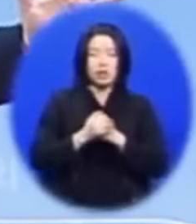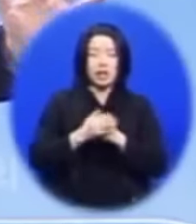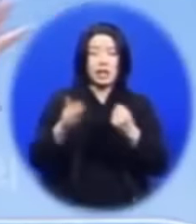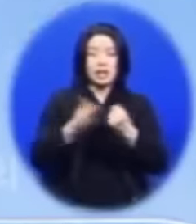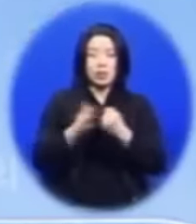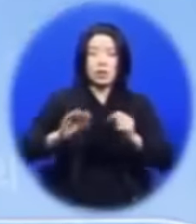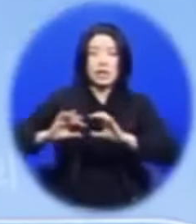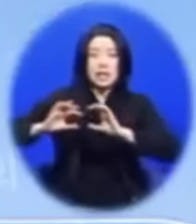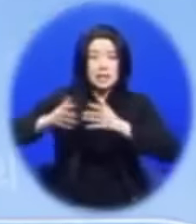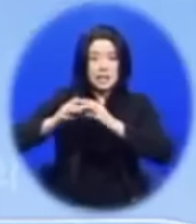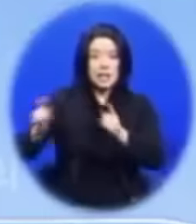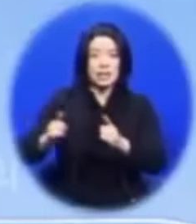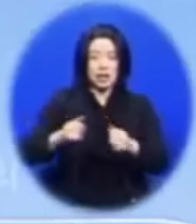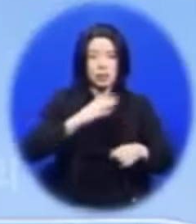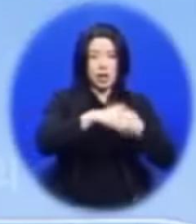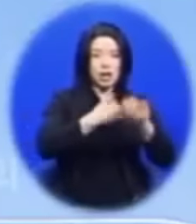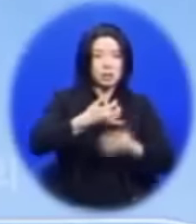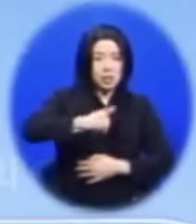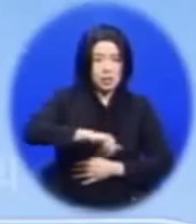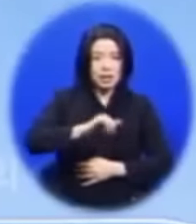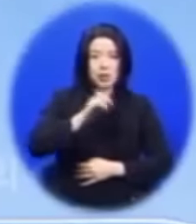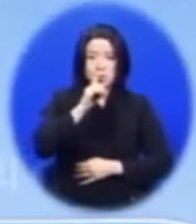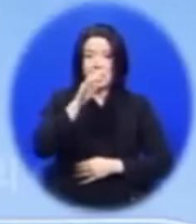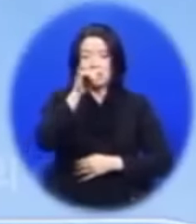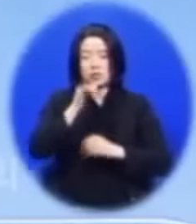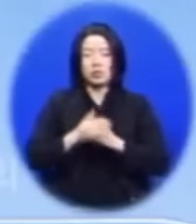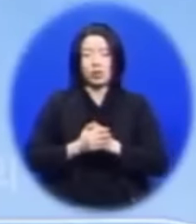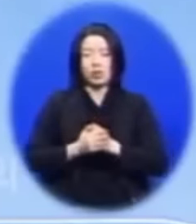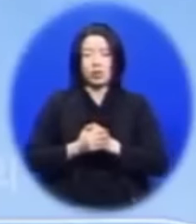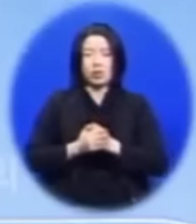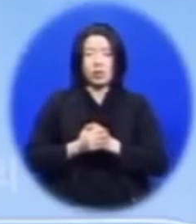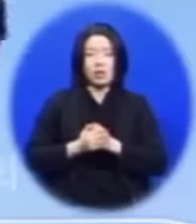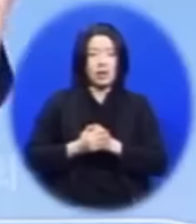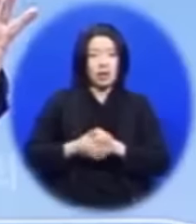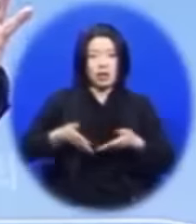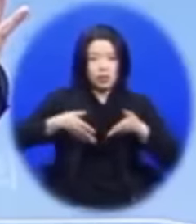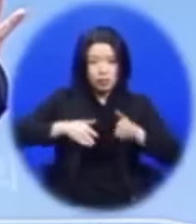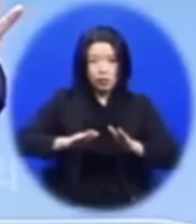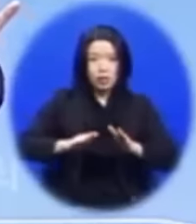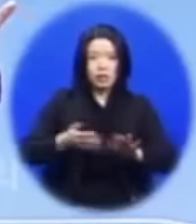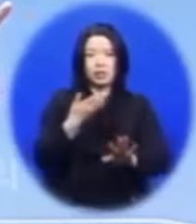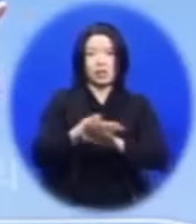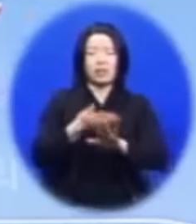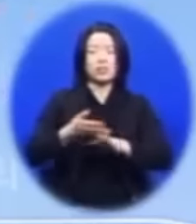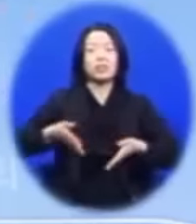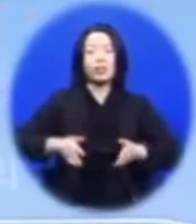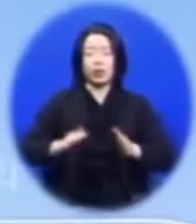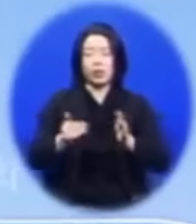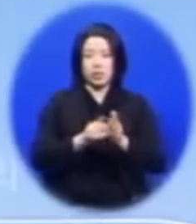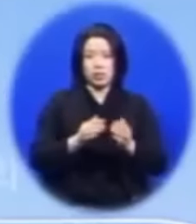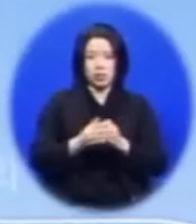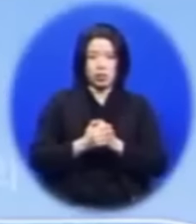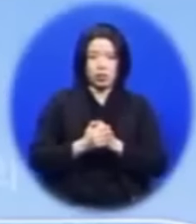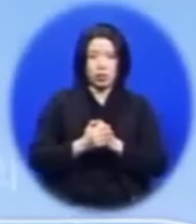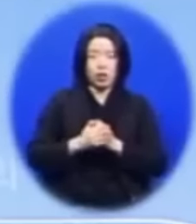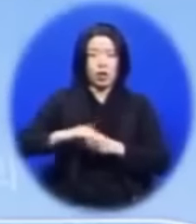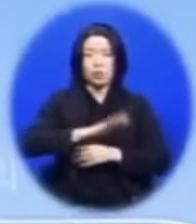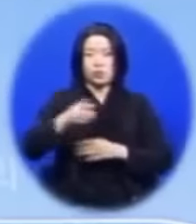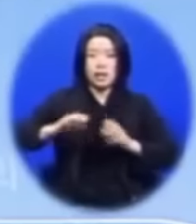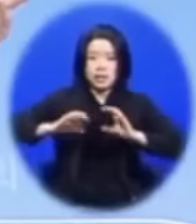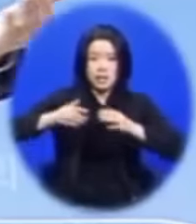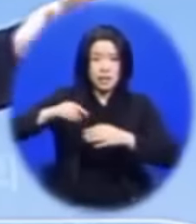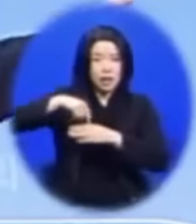사람이라고 하고 하나님의 자녀라고 하는 겁니다 나귀를 다르게 놨어요 우리가 세상에 나가서